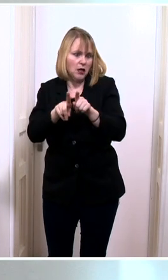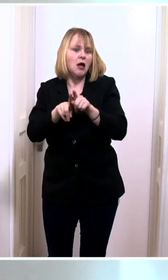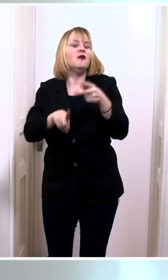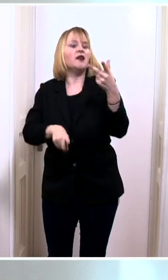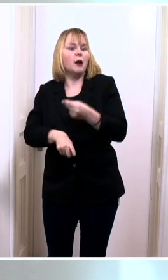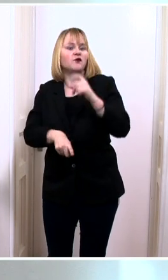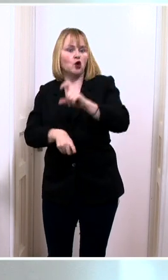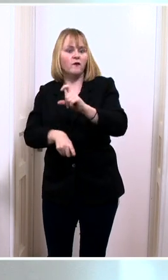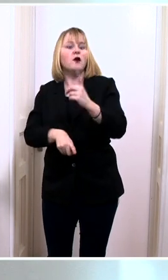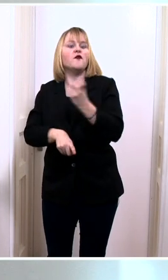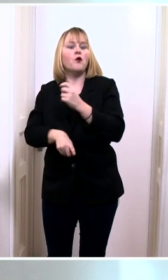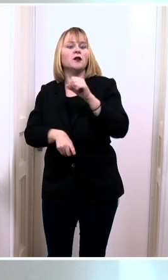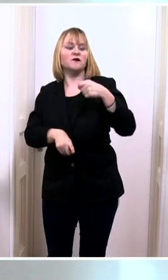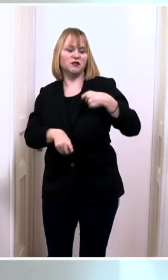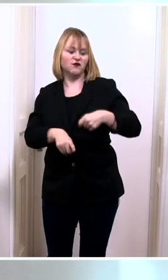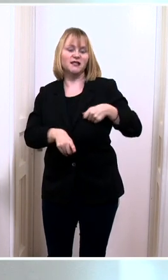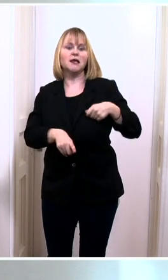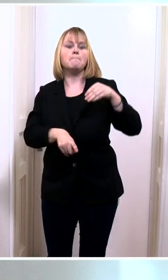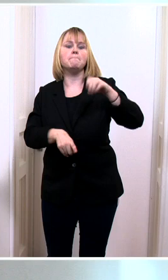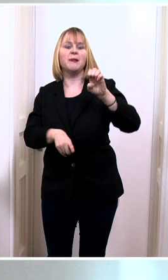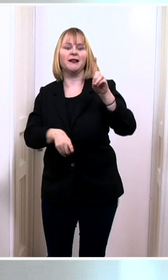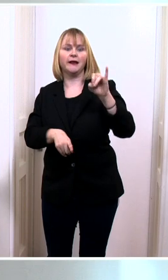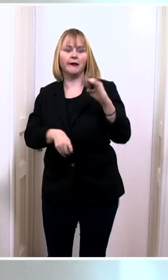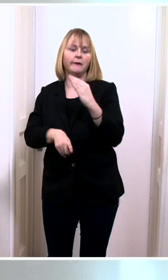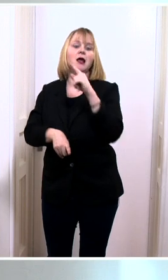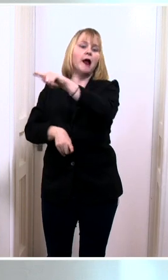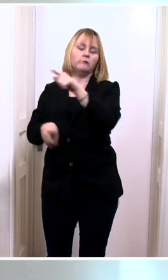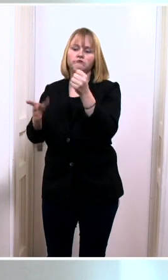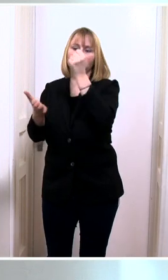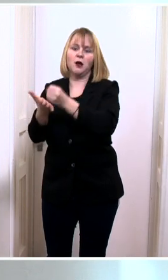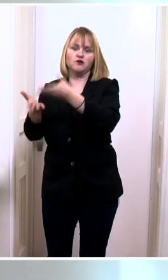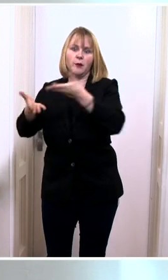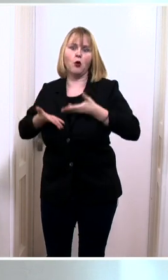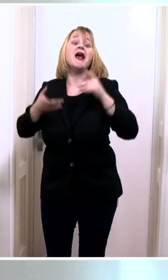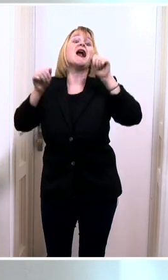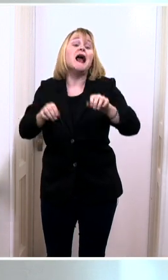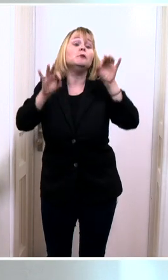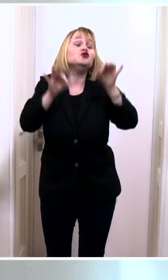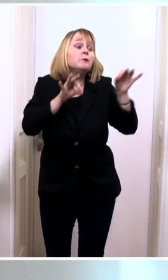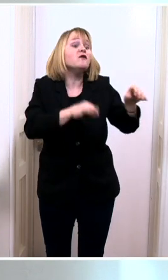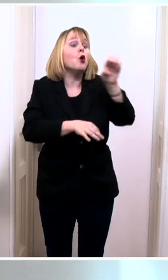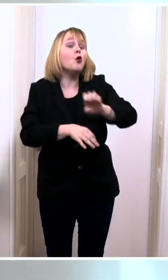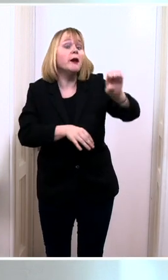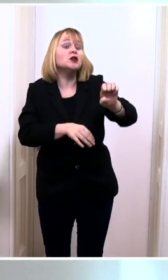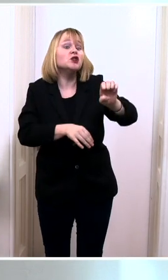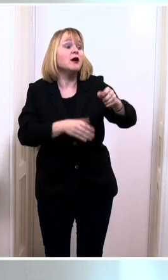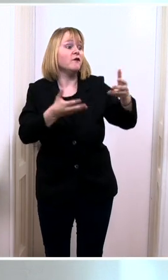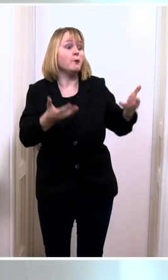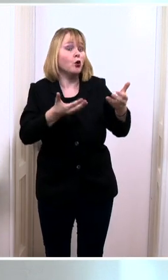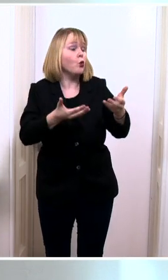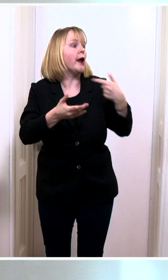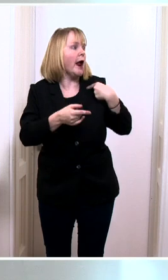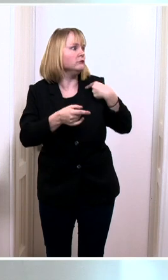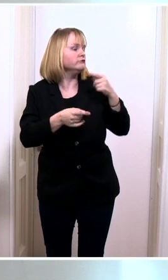Swissmedic geschieht. Es hätte auch andere Möglichkeiten gegeben. Wir hätten europäische Produkte auch einsetzen können. Aber wir wollten hier klar